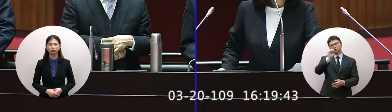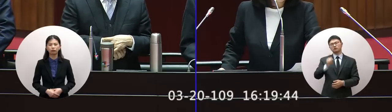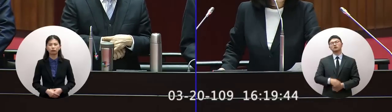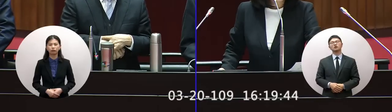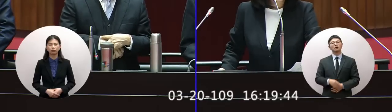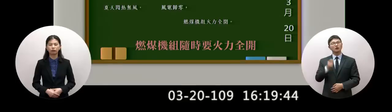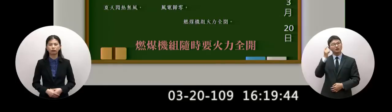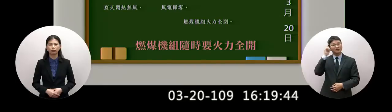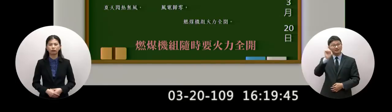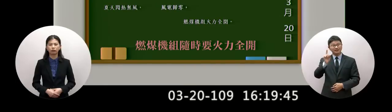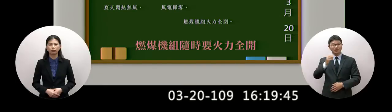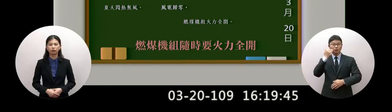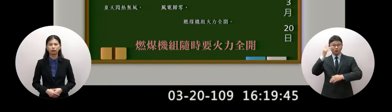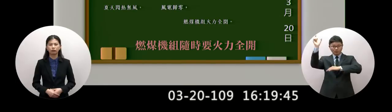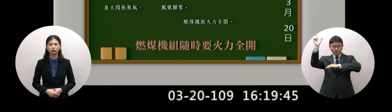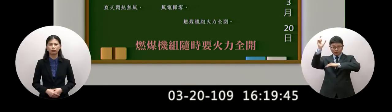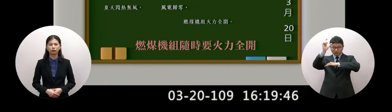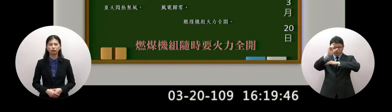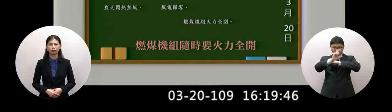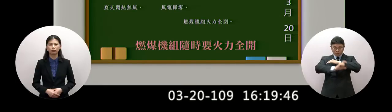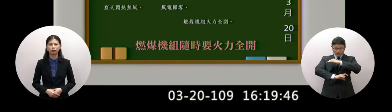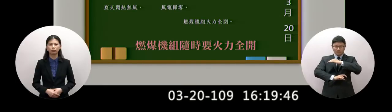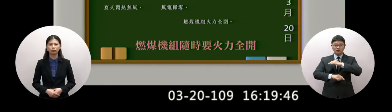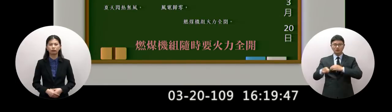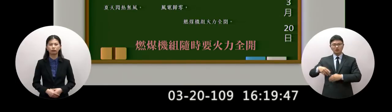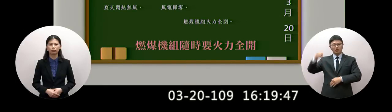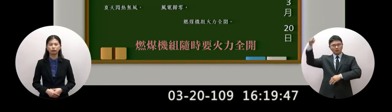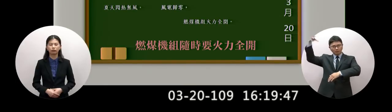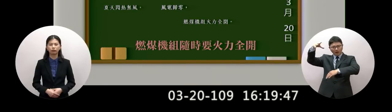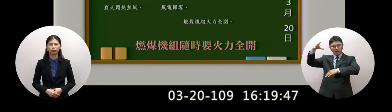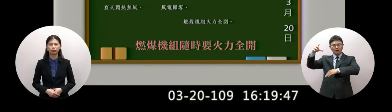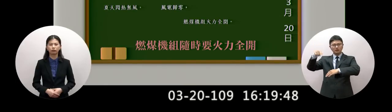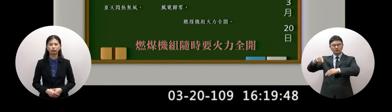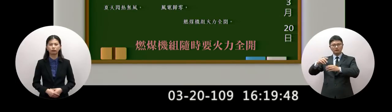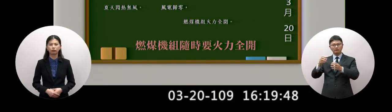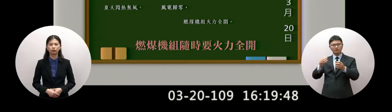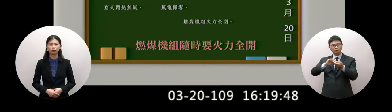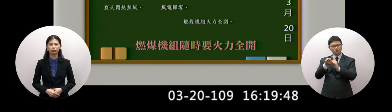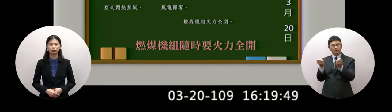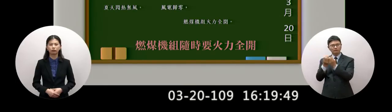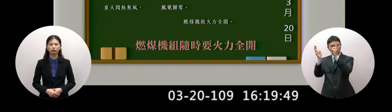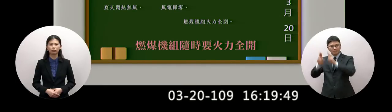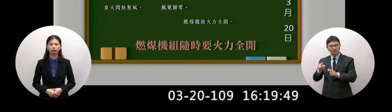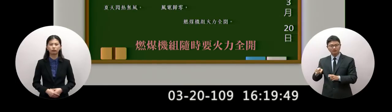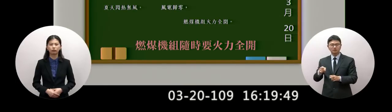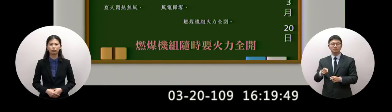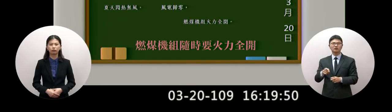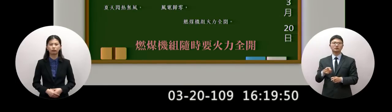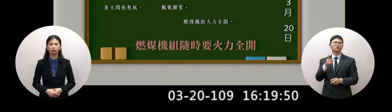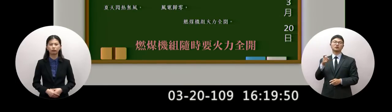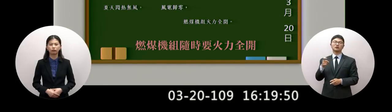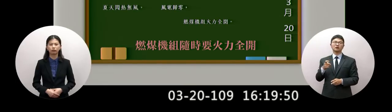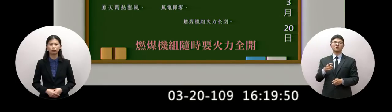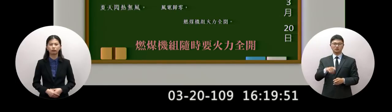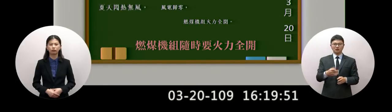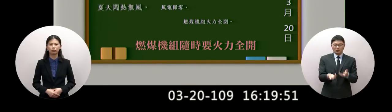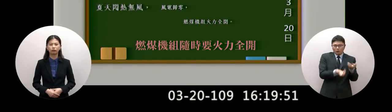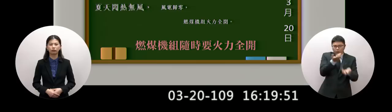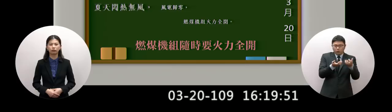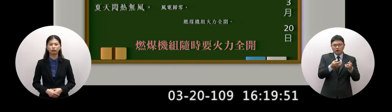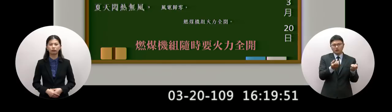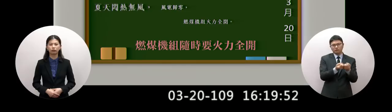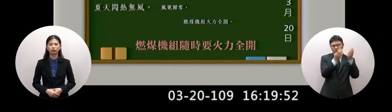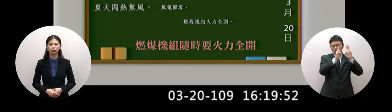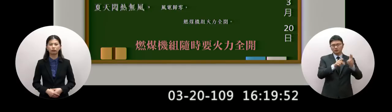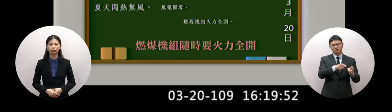后，太阳能的光电归零，这个时候我们所有的燃煤机组就必须火力全开。夏天闷热